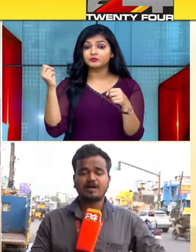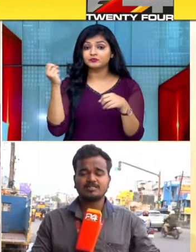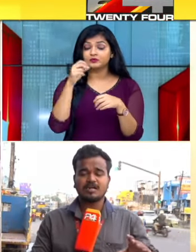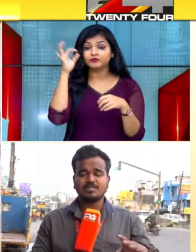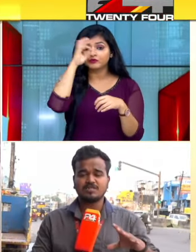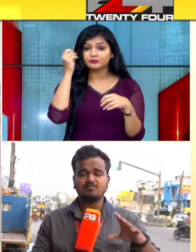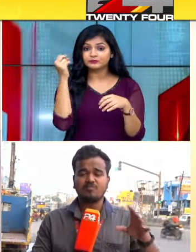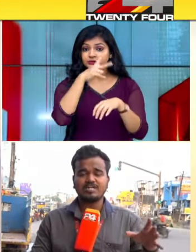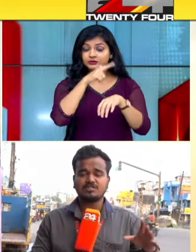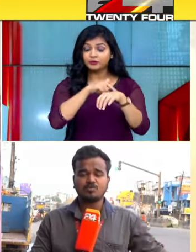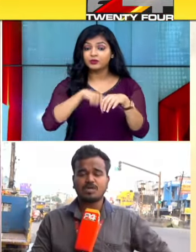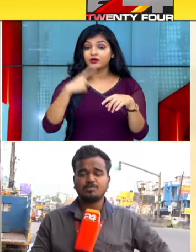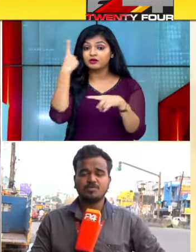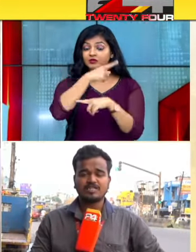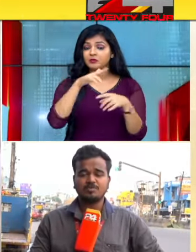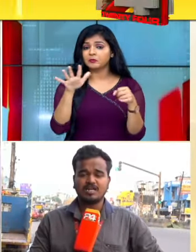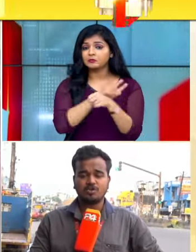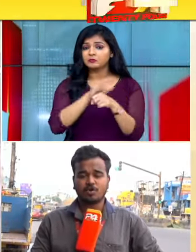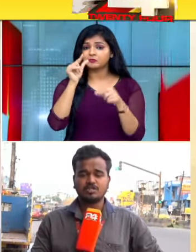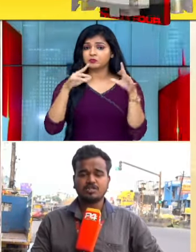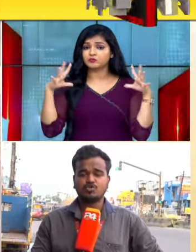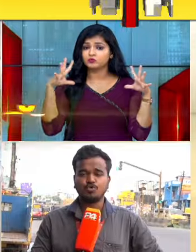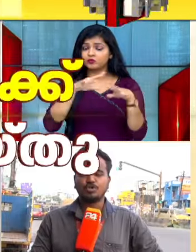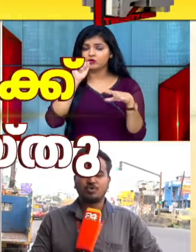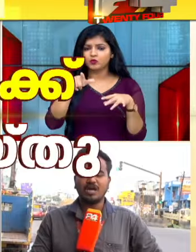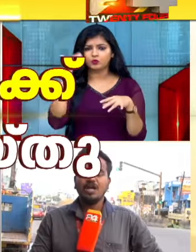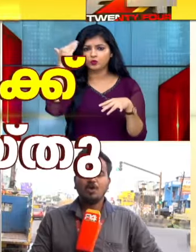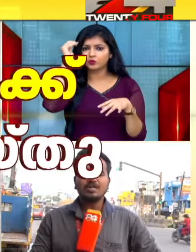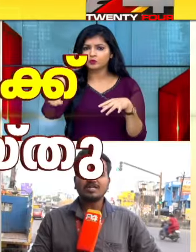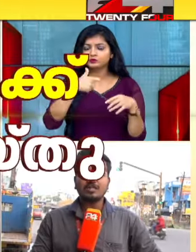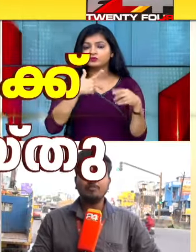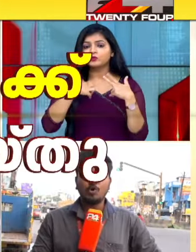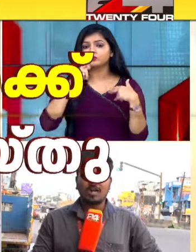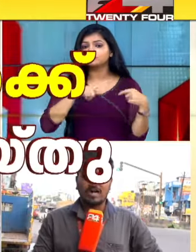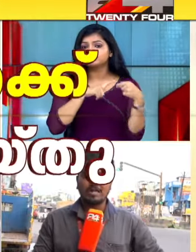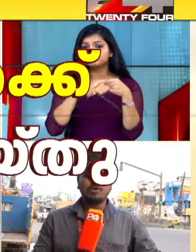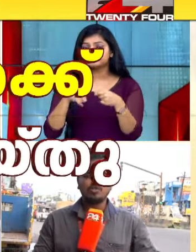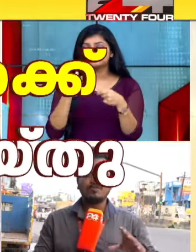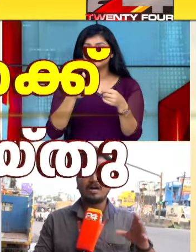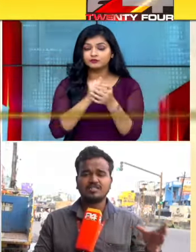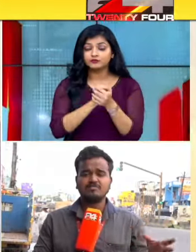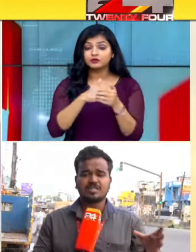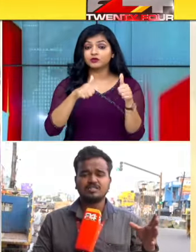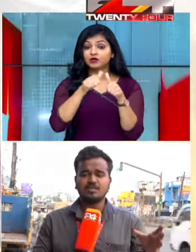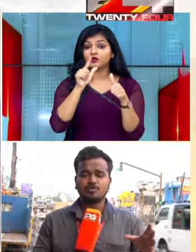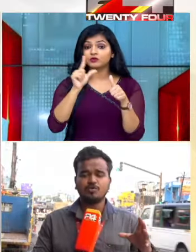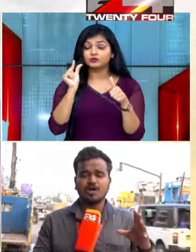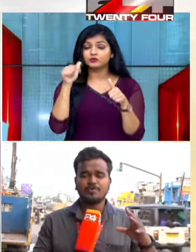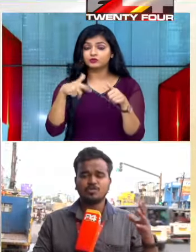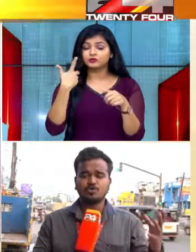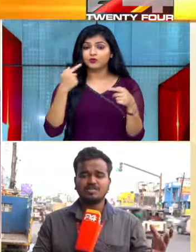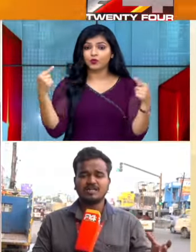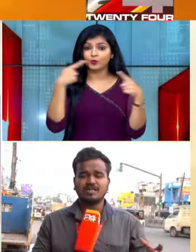തീയതിയല്ലേ, ആ ദിവസം വലിയ തിരക്കുണ്ടാകുമെന്ന് വ്യക്തമല്ലേ എന്ന് കോടതി തന്നെ ചോദിക്കുന്നുണ്ട്. ഒരു ഘട്ടത്തിൽ ഇപ്പോൾ അല്ലു അർജുൻ്റെ വാദം സത്യത്തിൽ